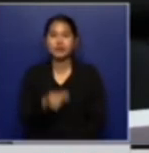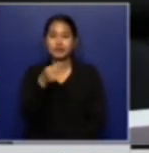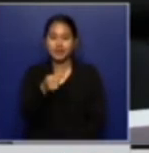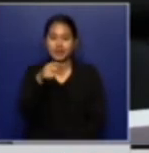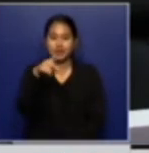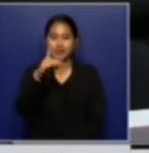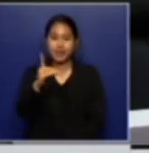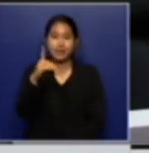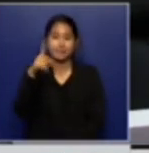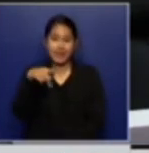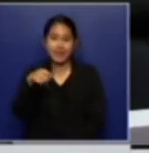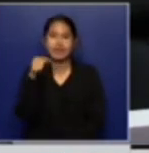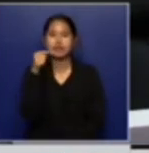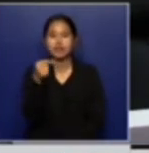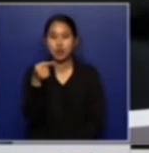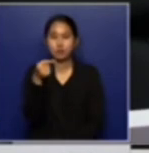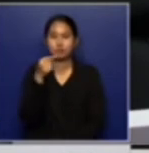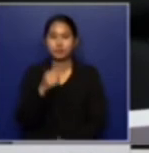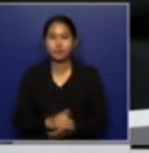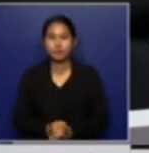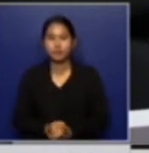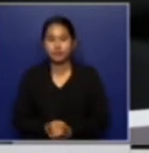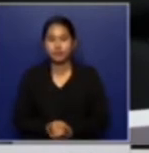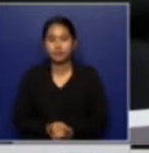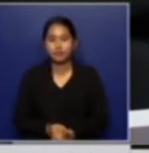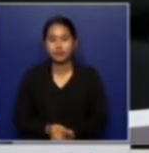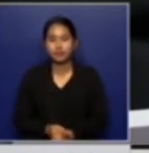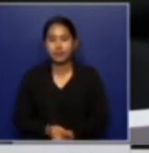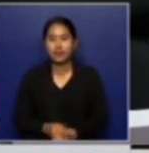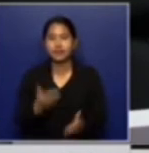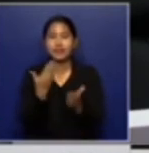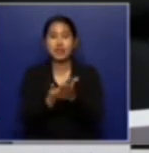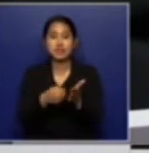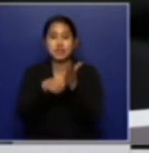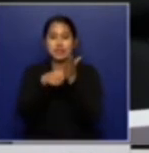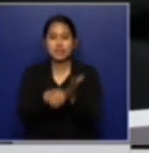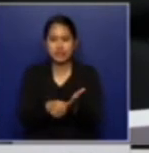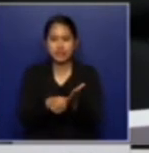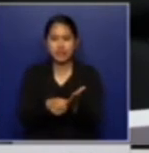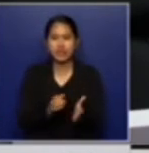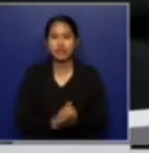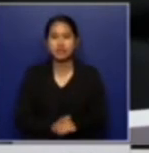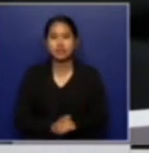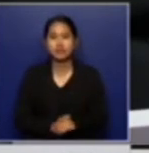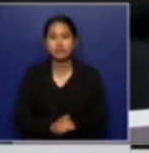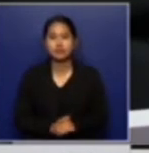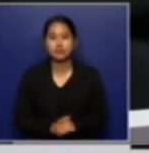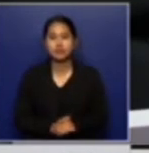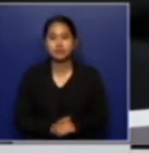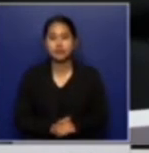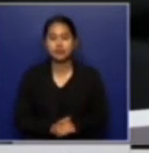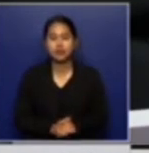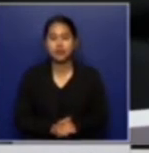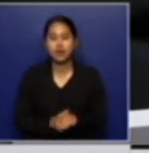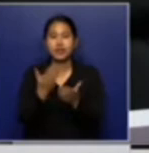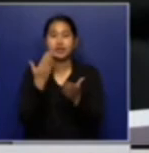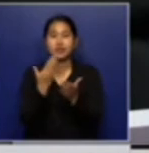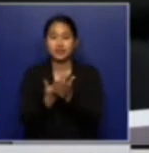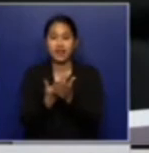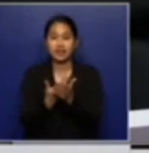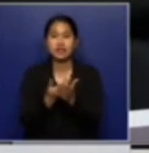GDP ของประเทศตัวเลขเป็นหนี้สาธารณะตัวเลขที่เป็นหนี้ของครั